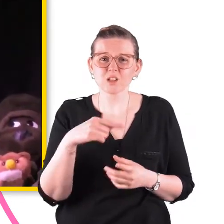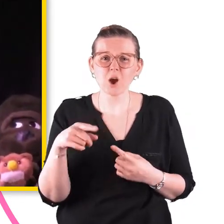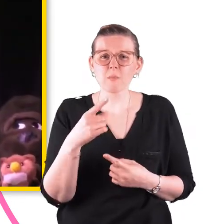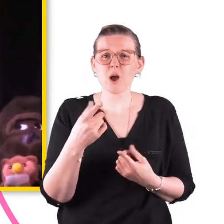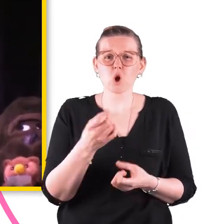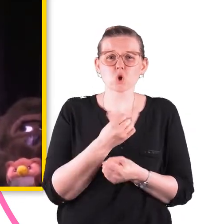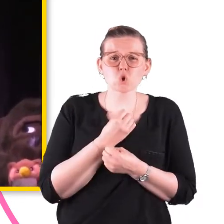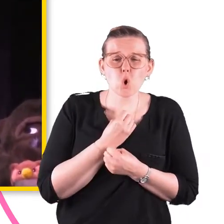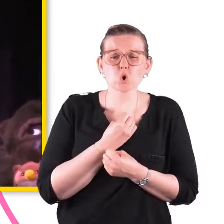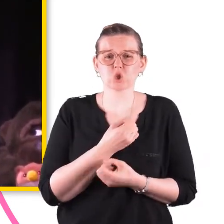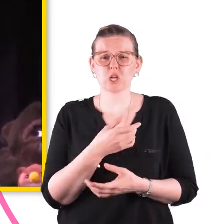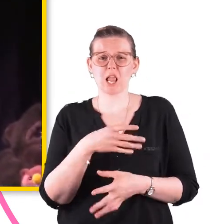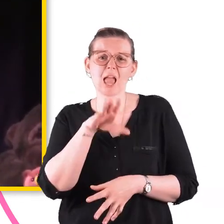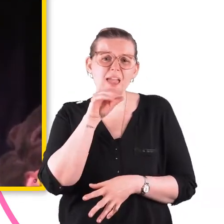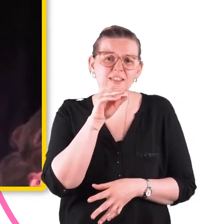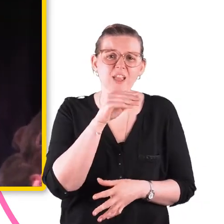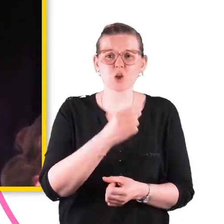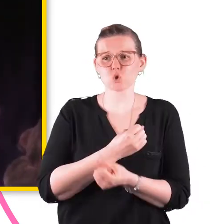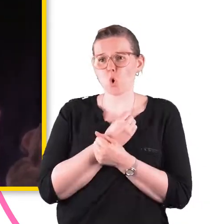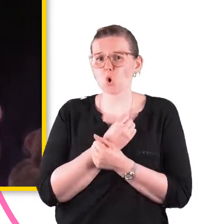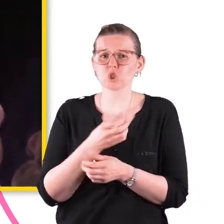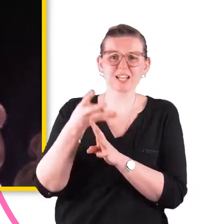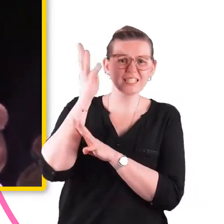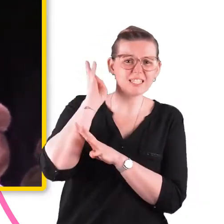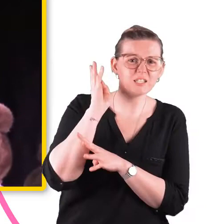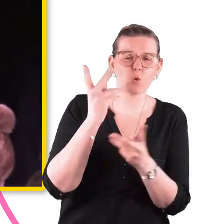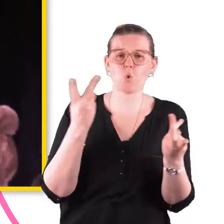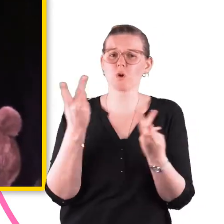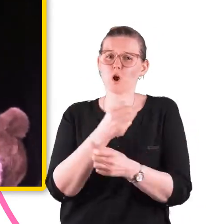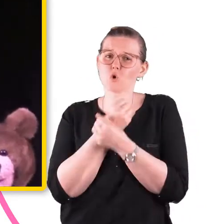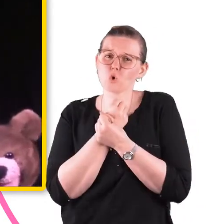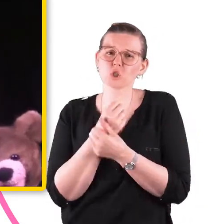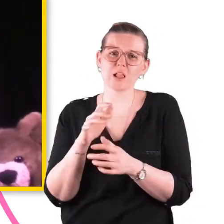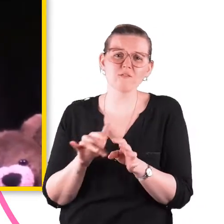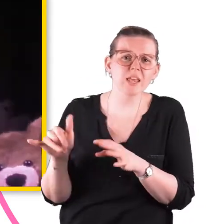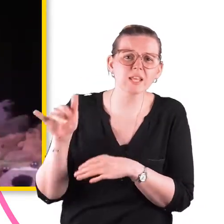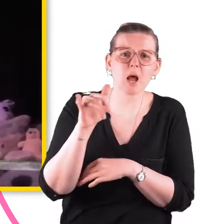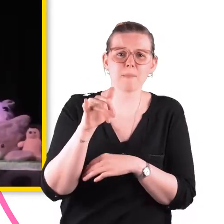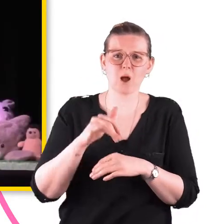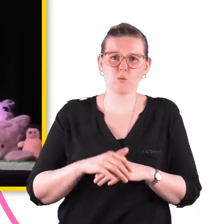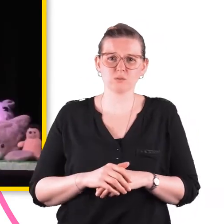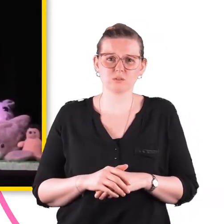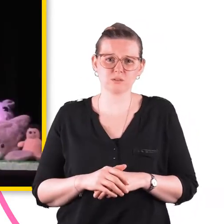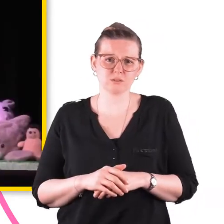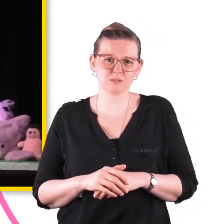Ob Kuschelente, Kuscheldino, Kuschelfledermaus,